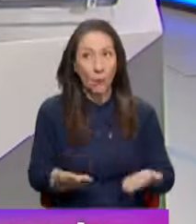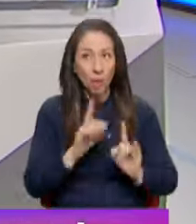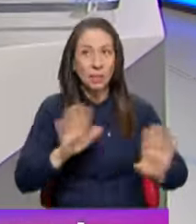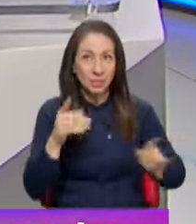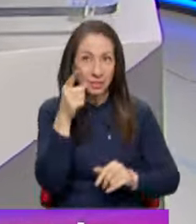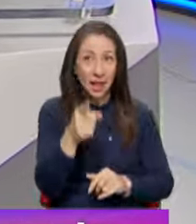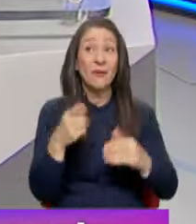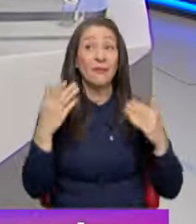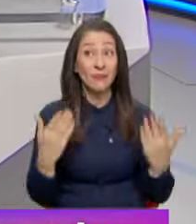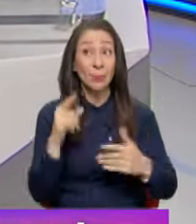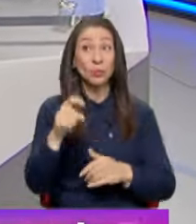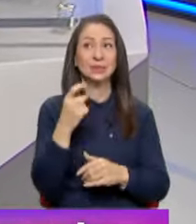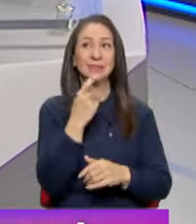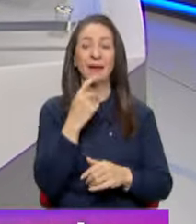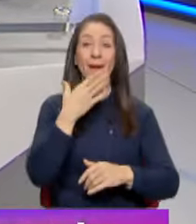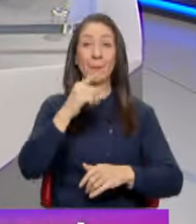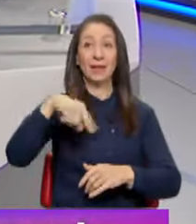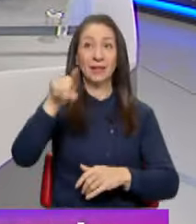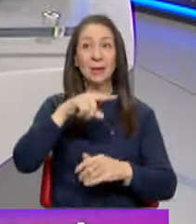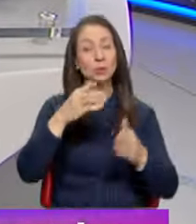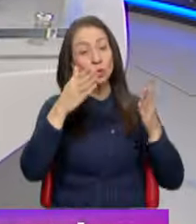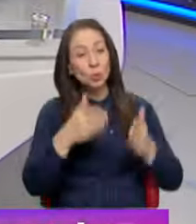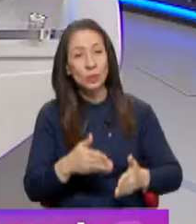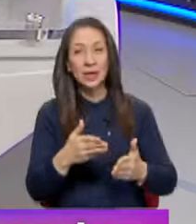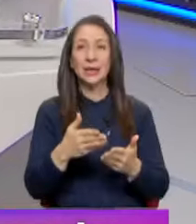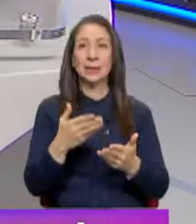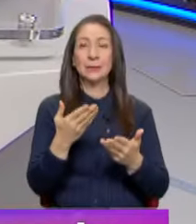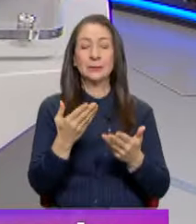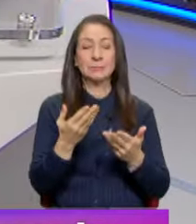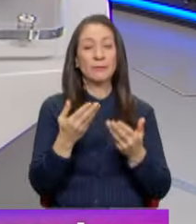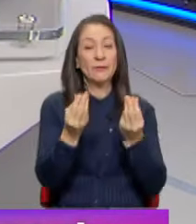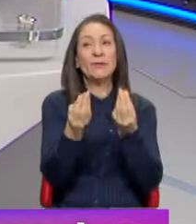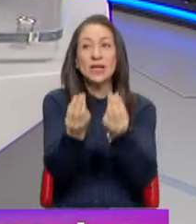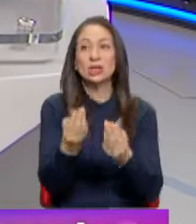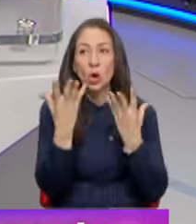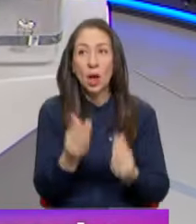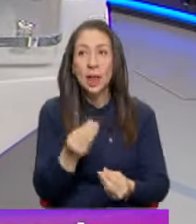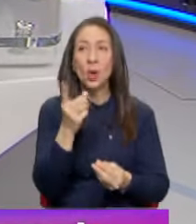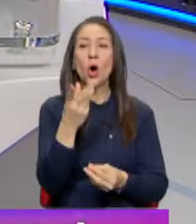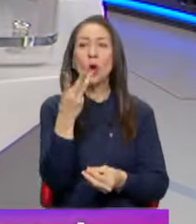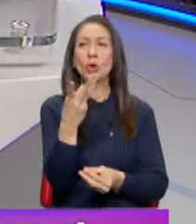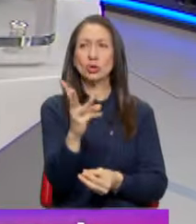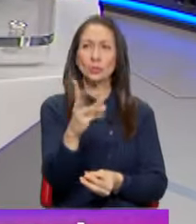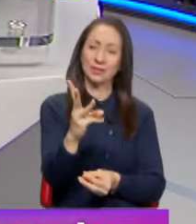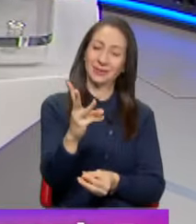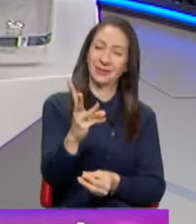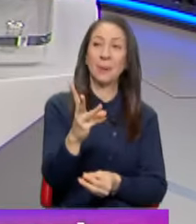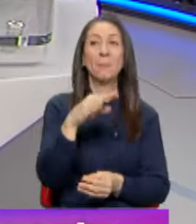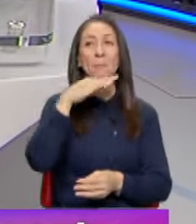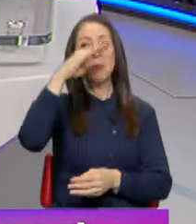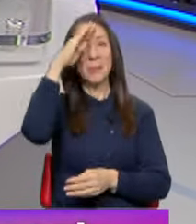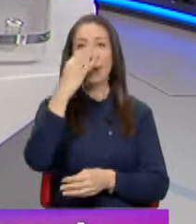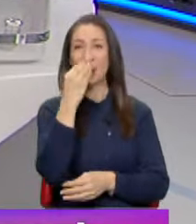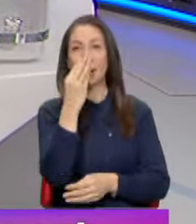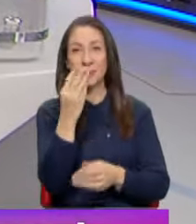edildi ve bu sene de emekliler durumları işte kendilerine verilecek olan o 3.000 liralık bayram